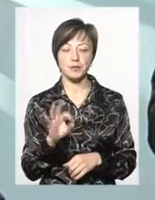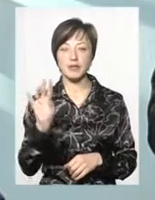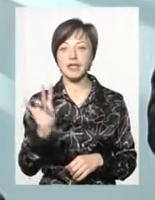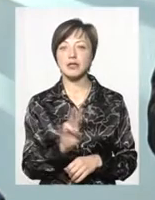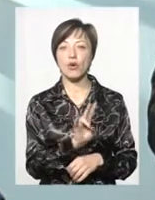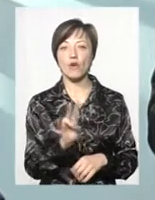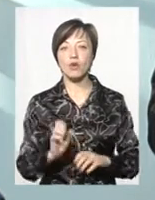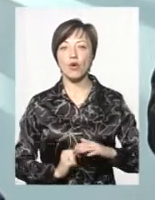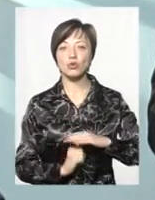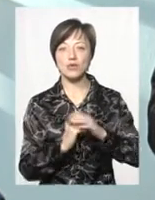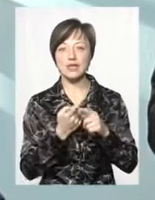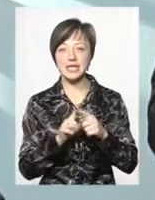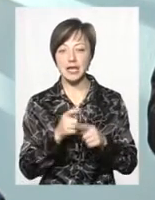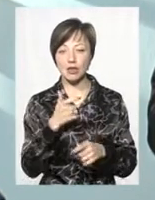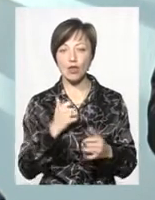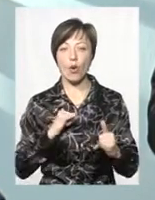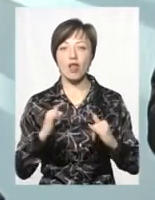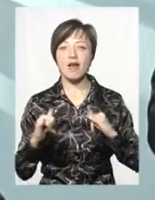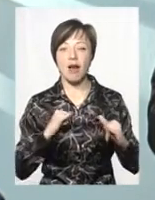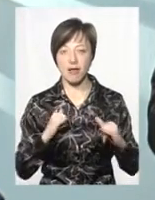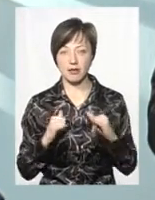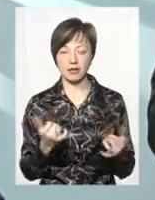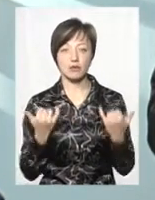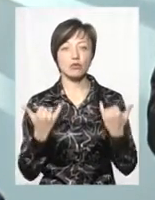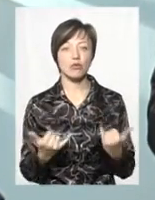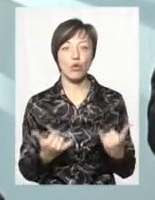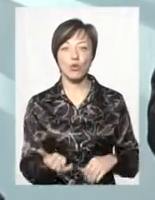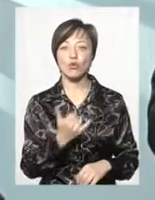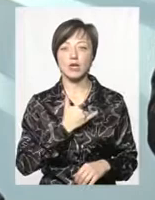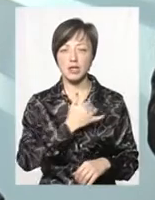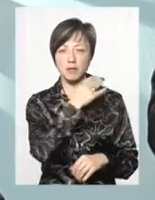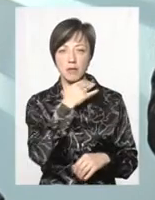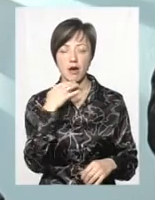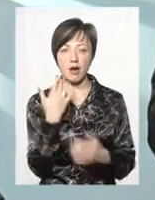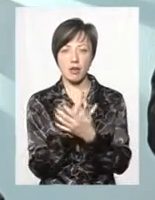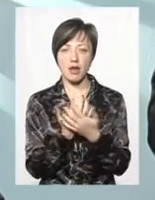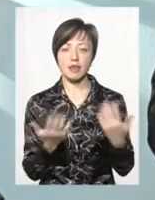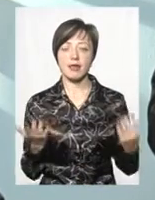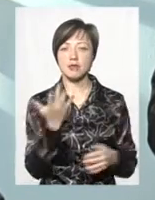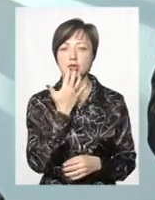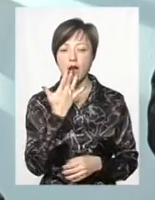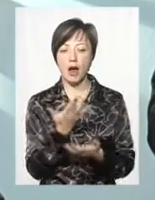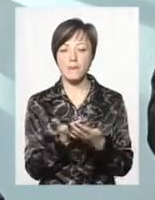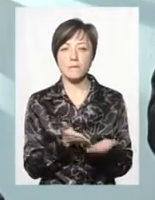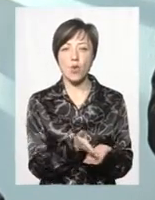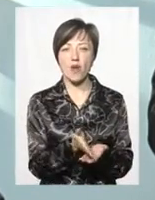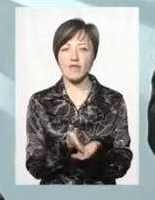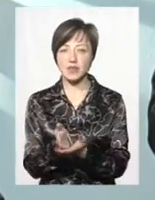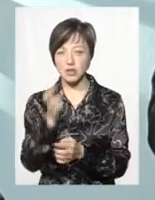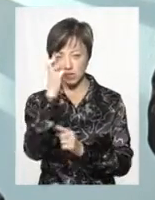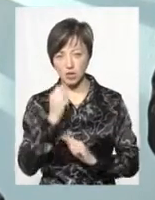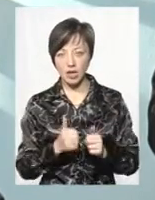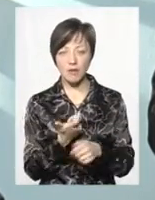основа – це толерантність. І сьогодні в нашій багатонаціональній, поліконфесійній державі, де є